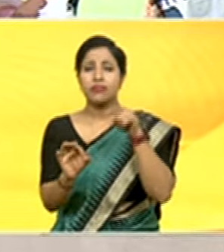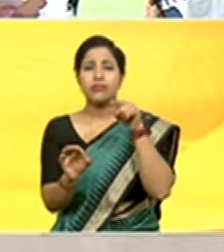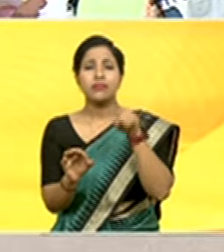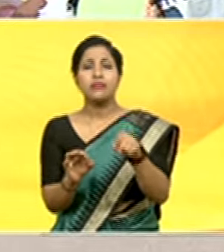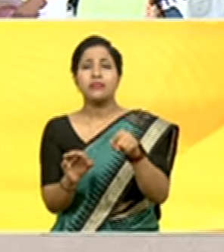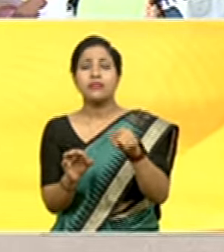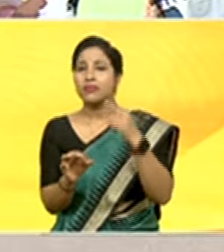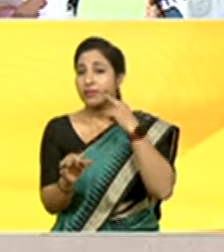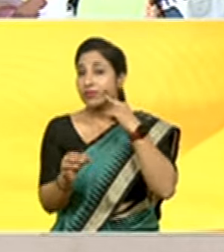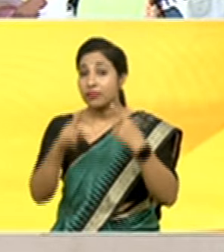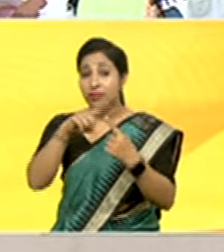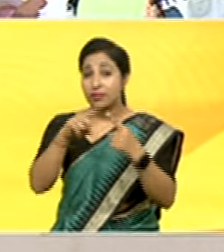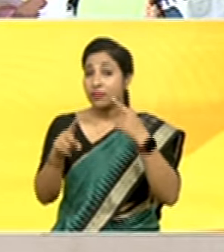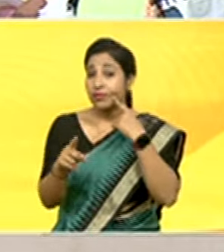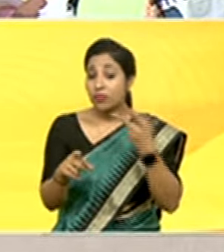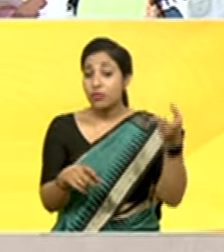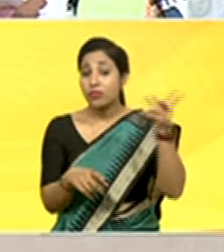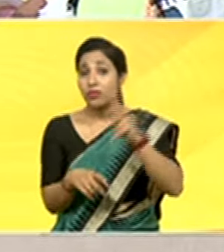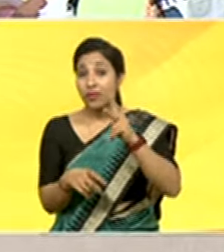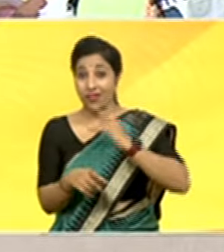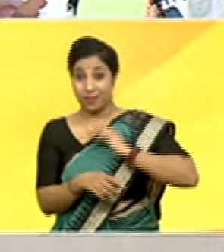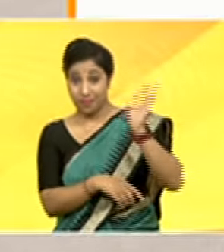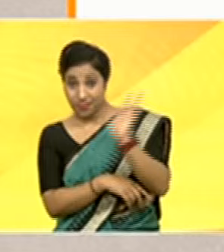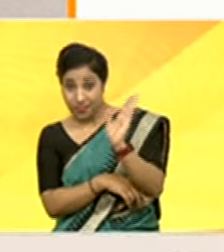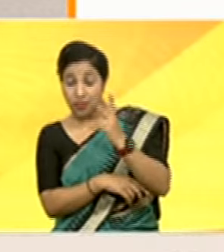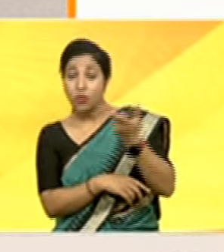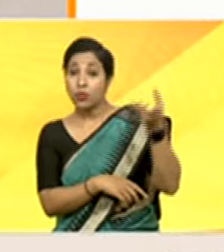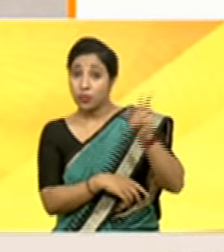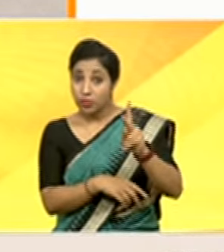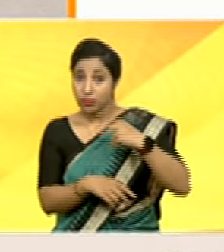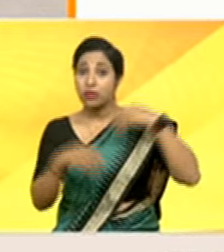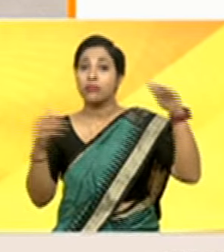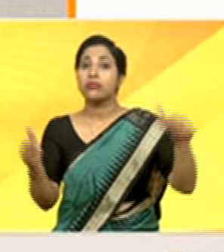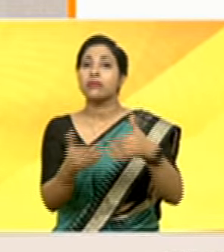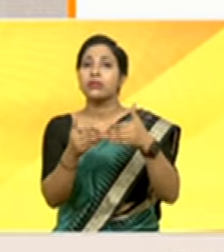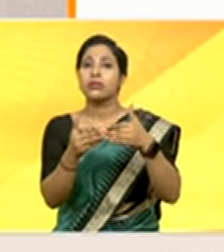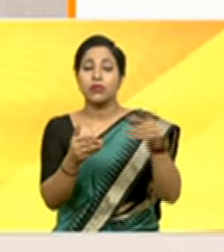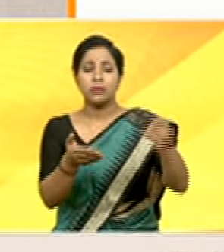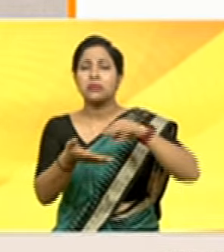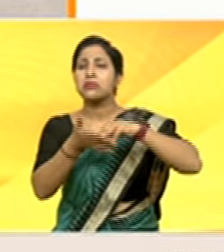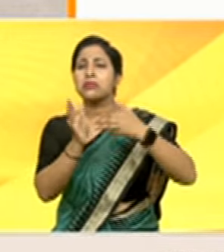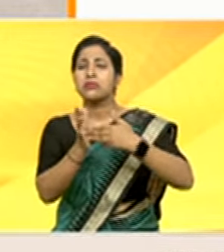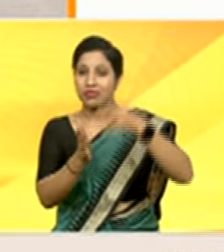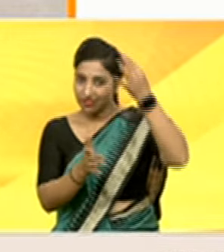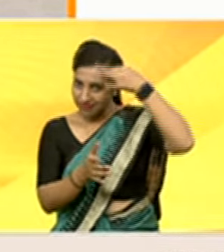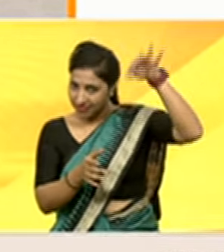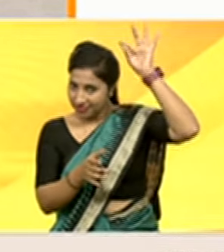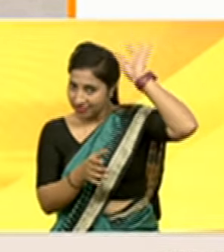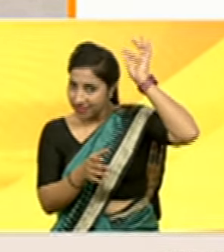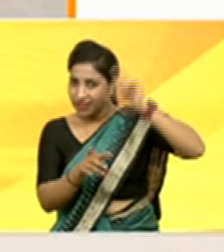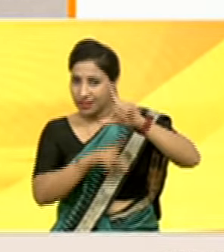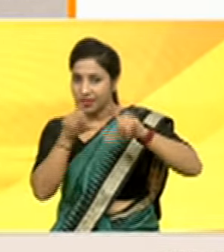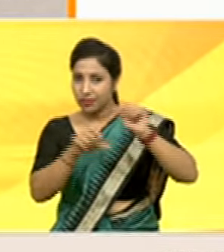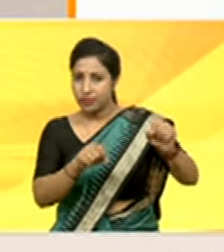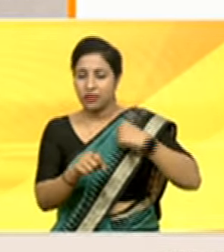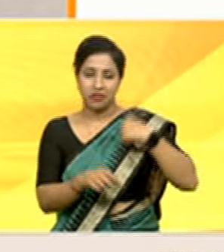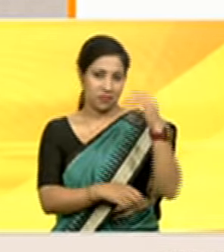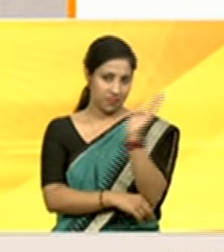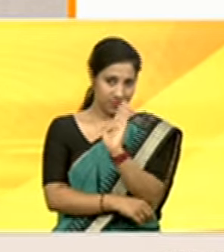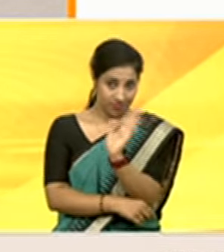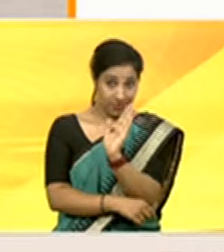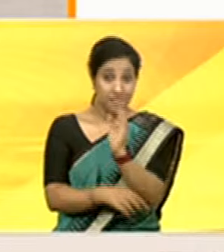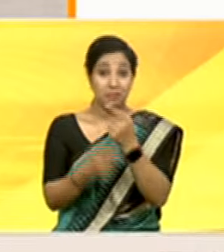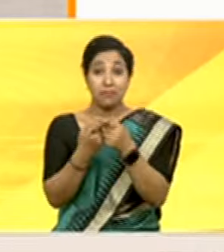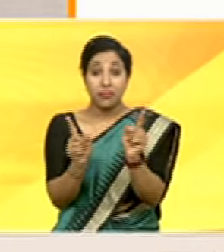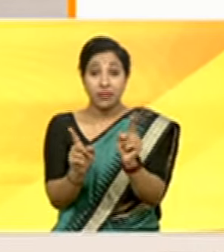पुनर मिलनाय इसका अर्थ भी उतना ही प्यारा है मैं विदा लेता हूँ